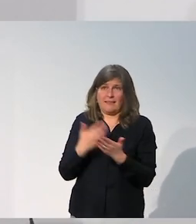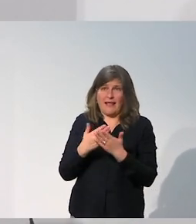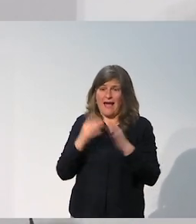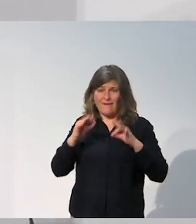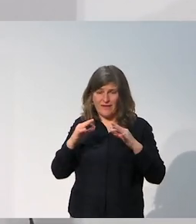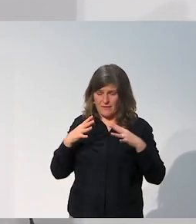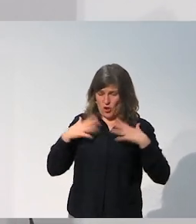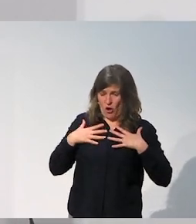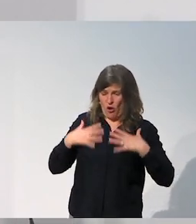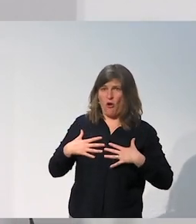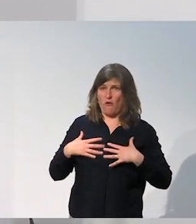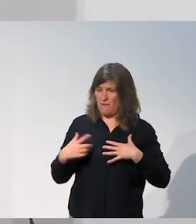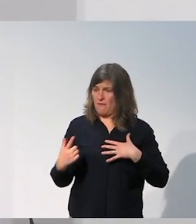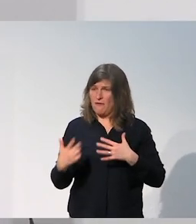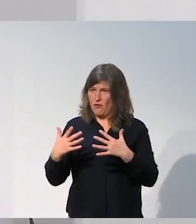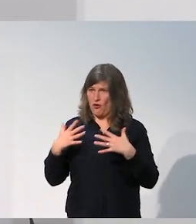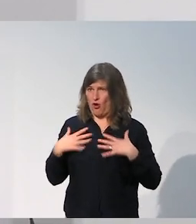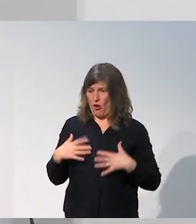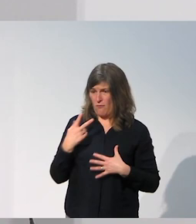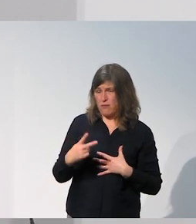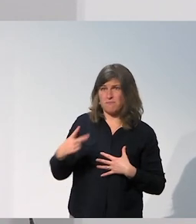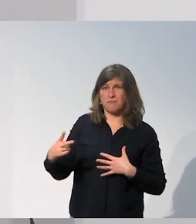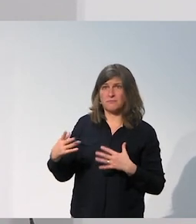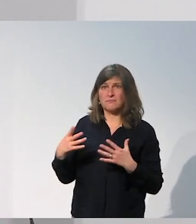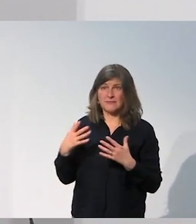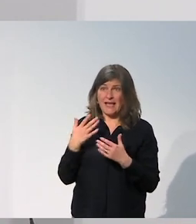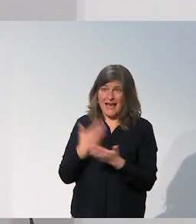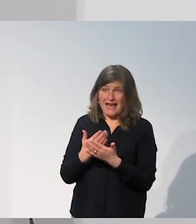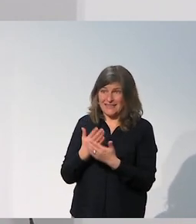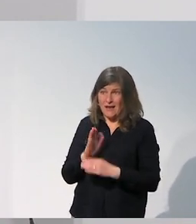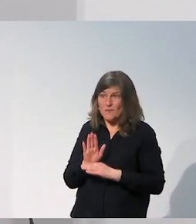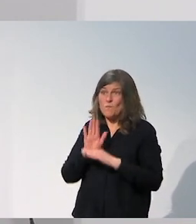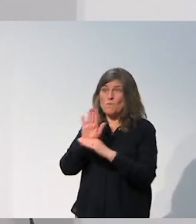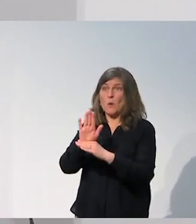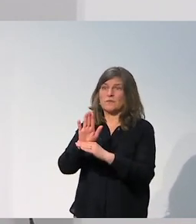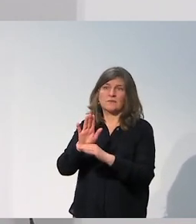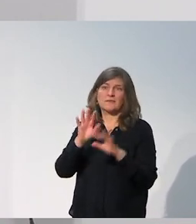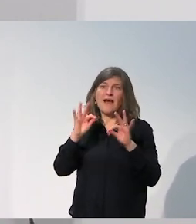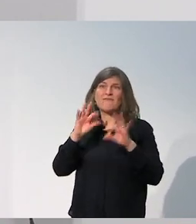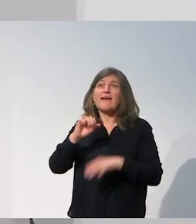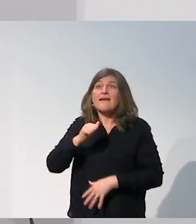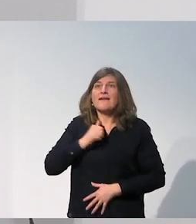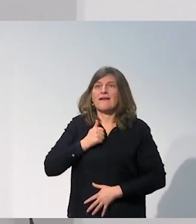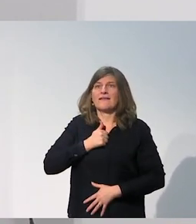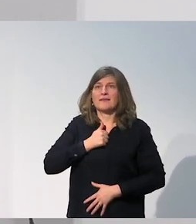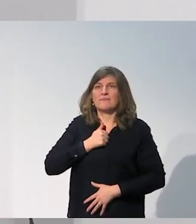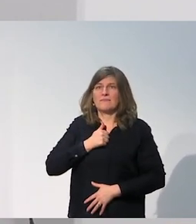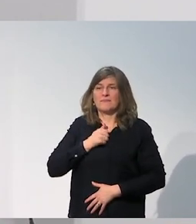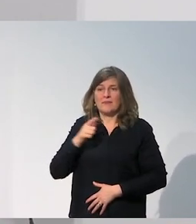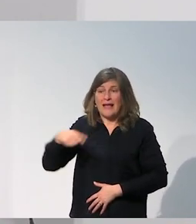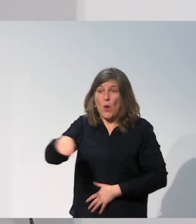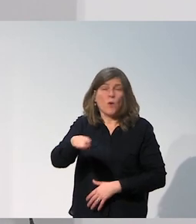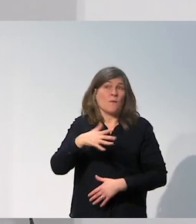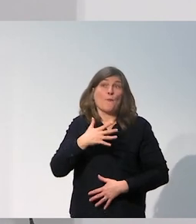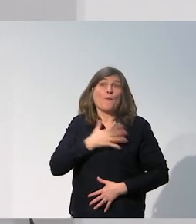je fais comprendre que enfin, sentir vraiment la façon la plus intime possible que ces enfants vivent dans la peur. Ils ont peur tout le